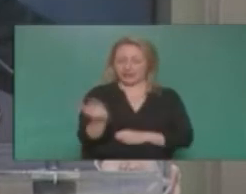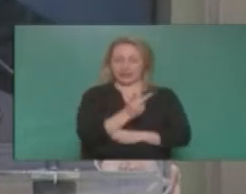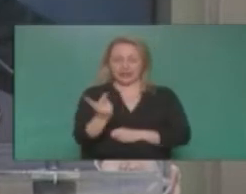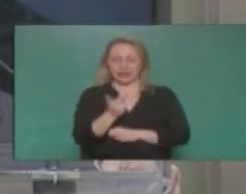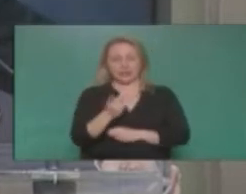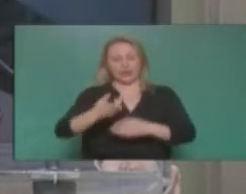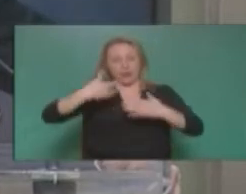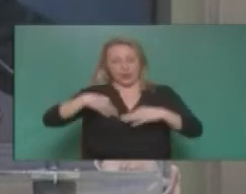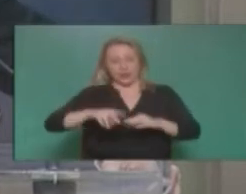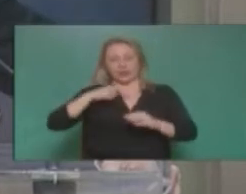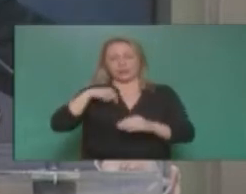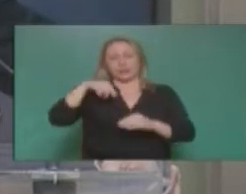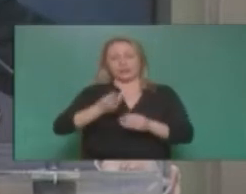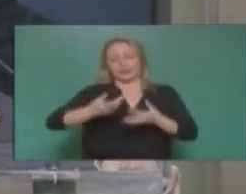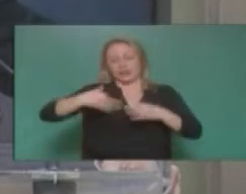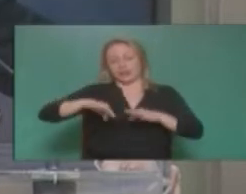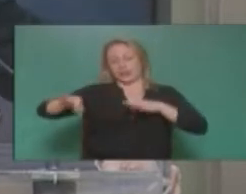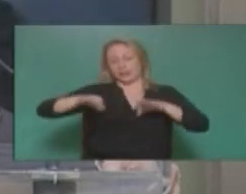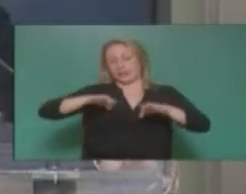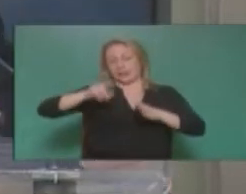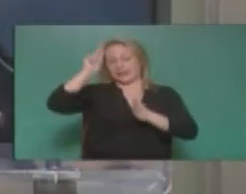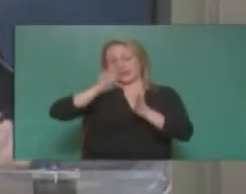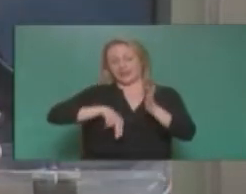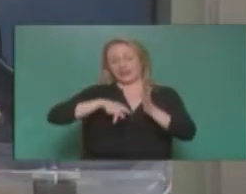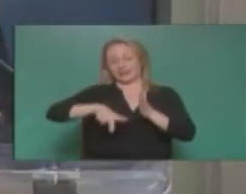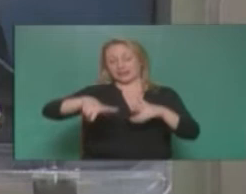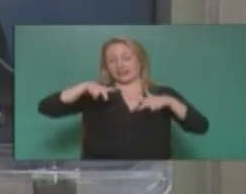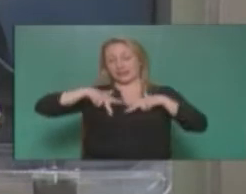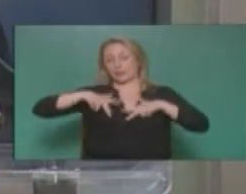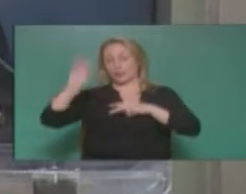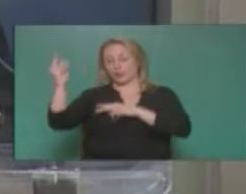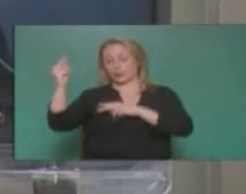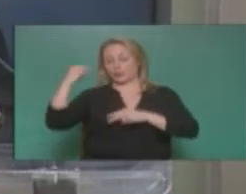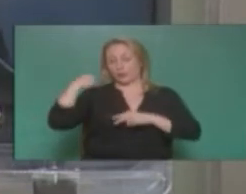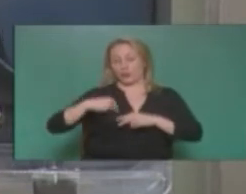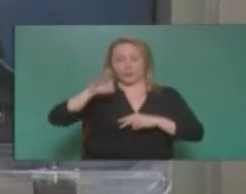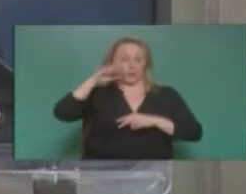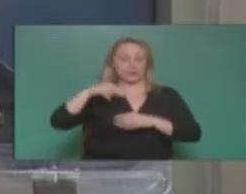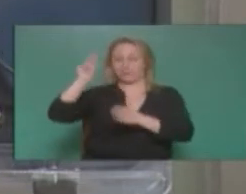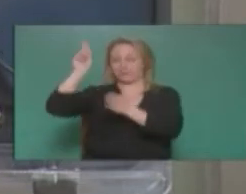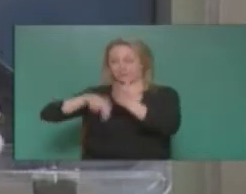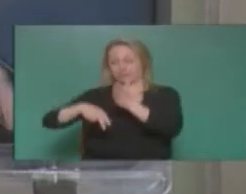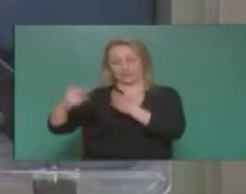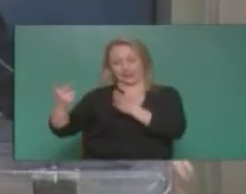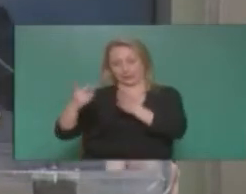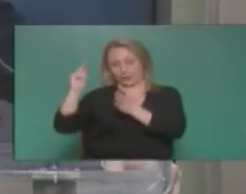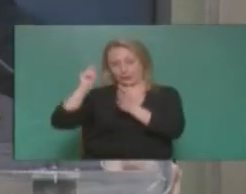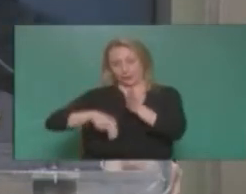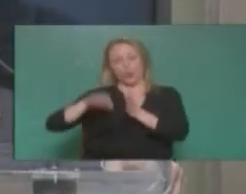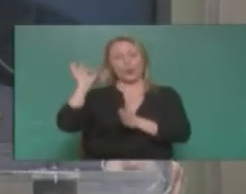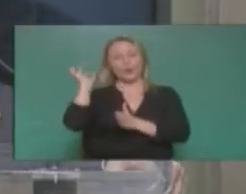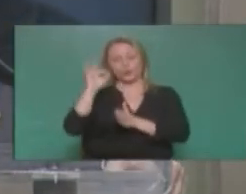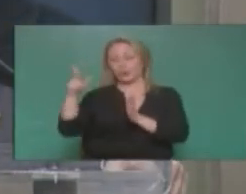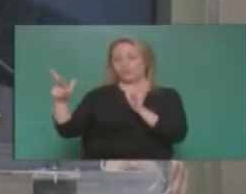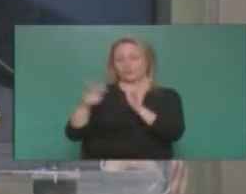προγραμματική σύμβαση Δήμου Θεσσαλονίκης και Υπουργείου Πολιτισμού, ούτως ώστε να εξασφαλίσουμε το πράσινο